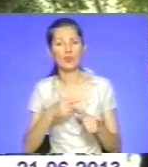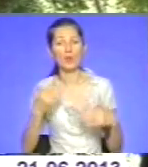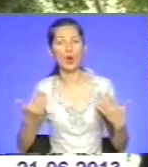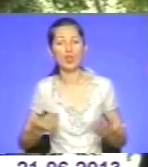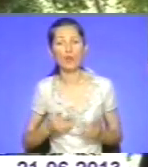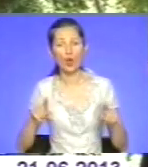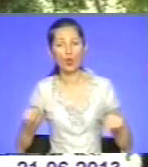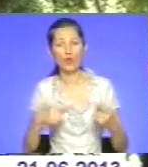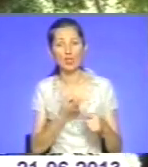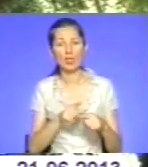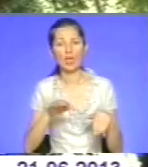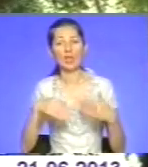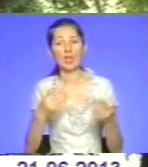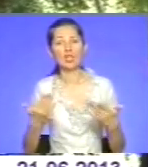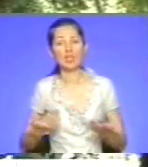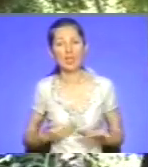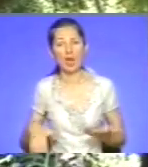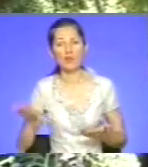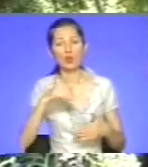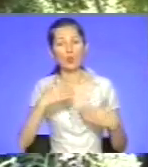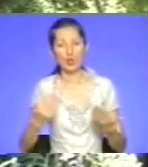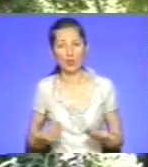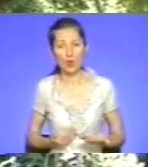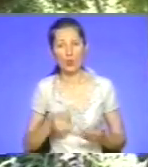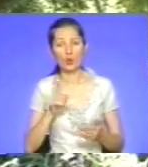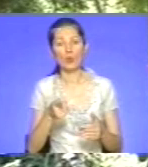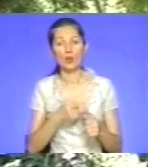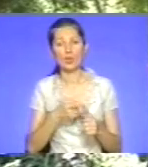життя усьому живому, саме через те ми називаємо